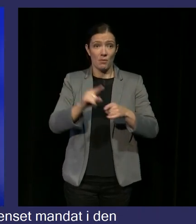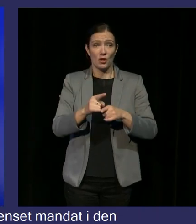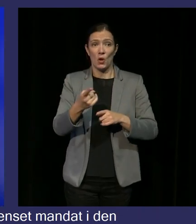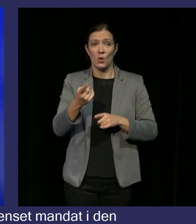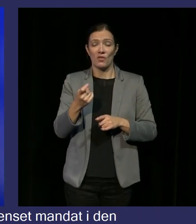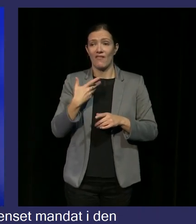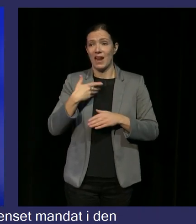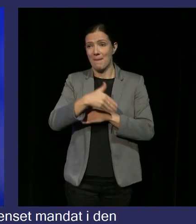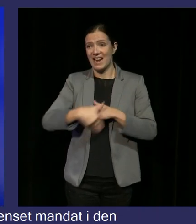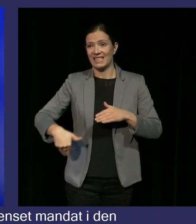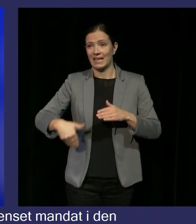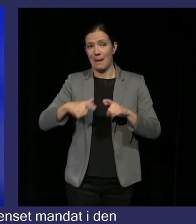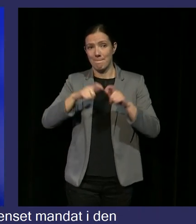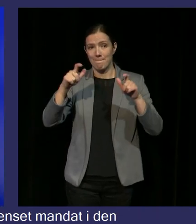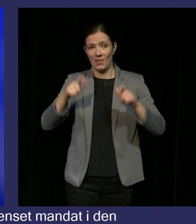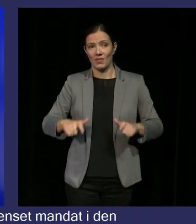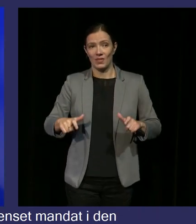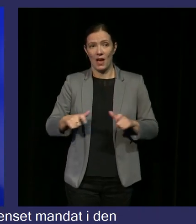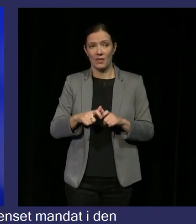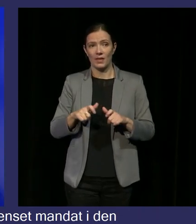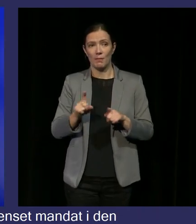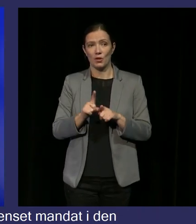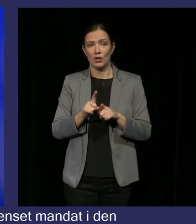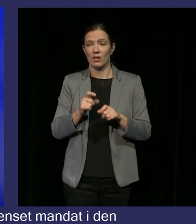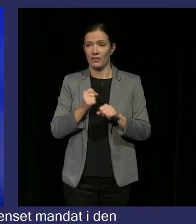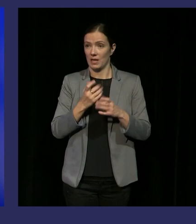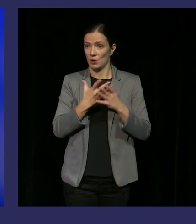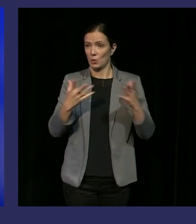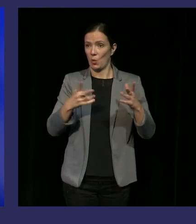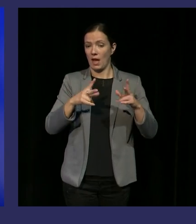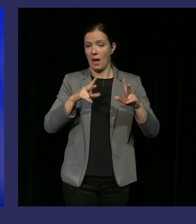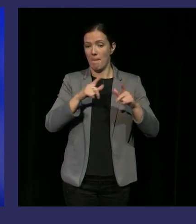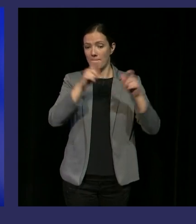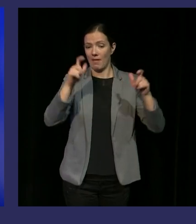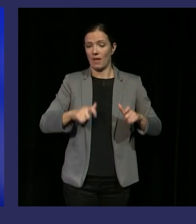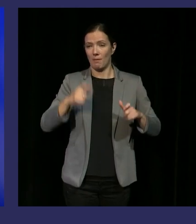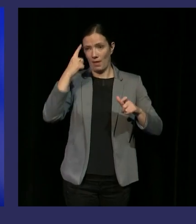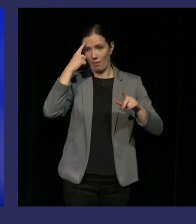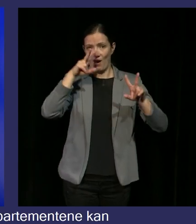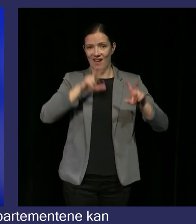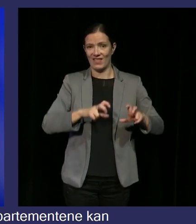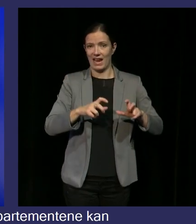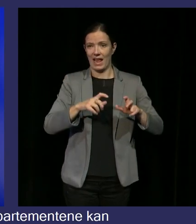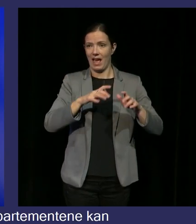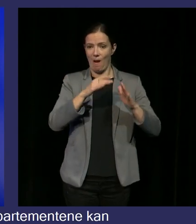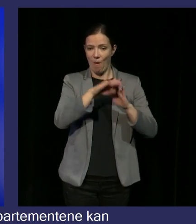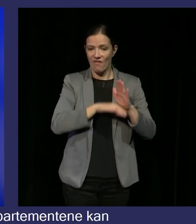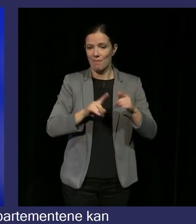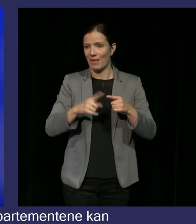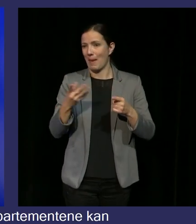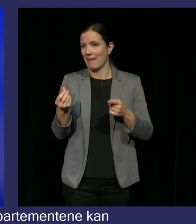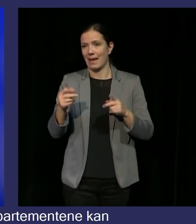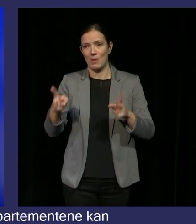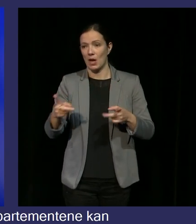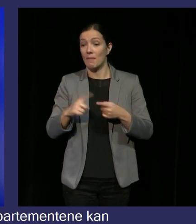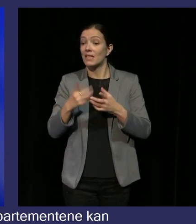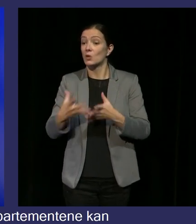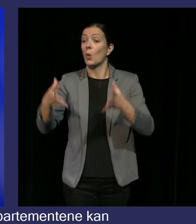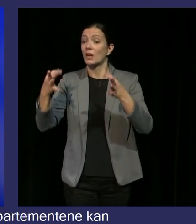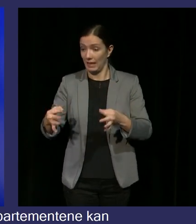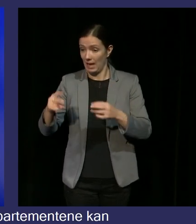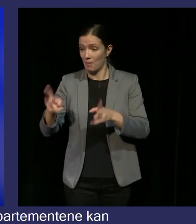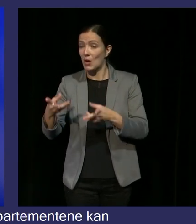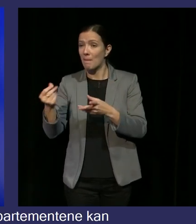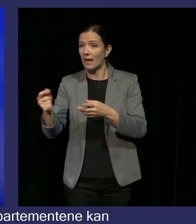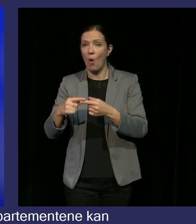et svært begrenset mandat I den forstand at det hadde et stort mandat til å revidere hele loven, men kunne ikke bruke penger. Men Stortinget kan bruke penger, og departementet